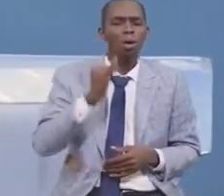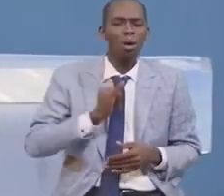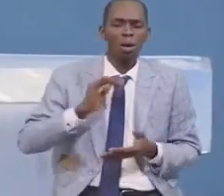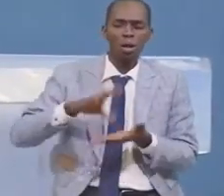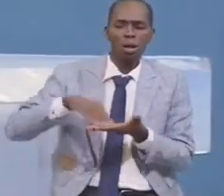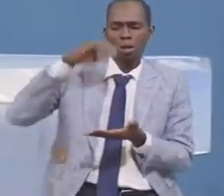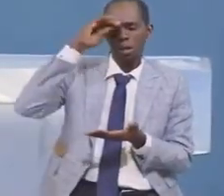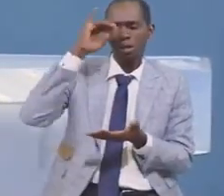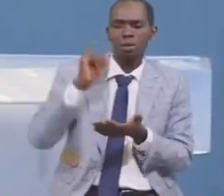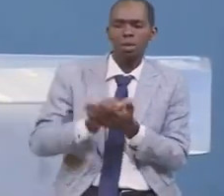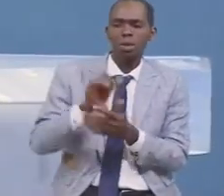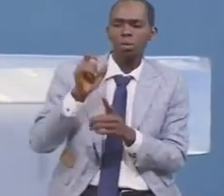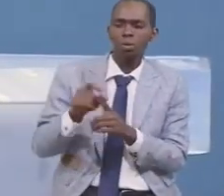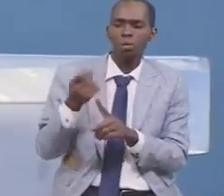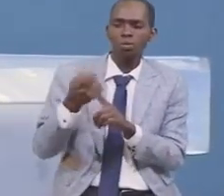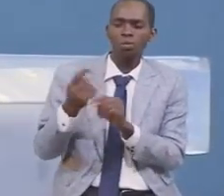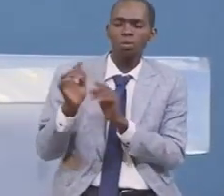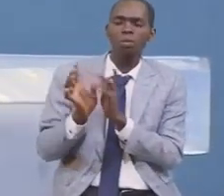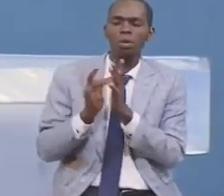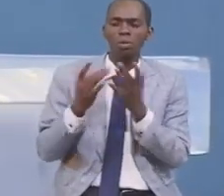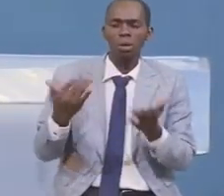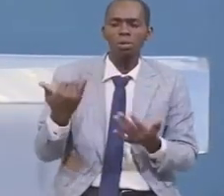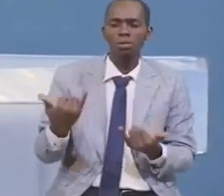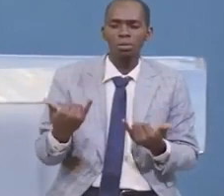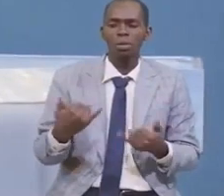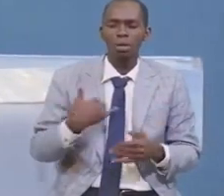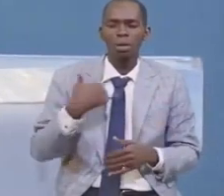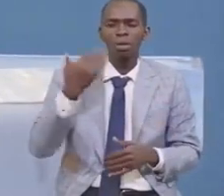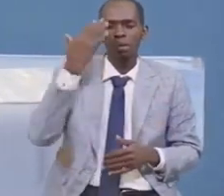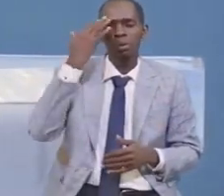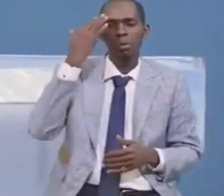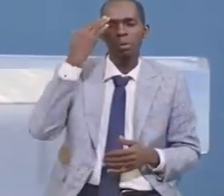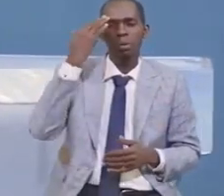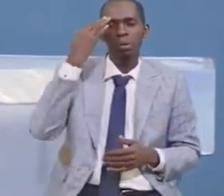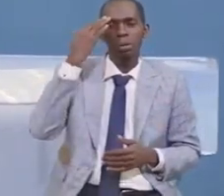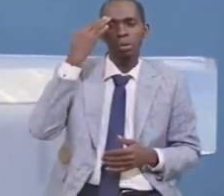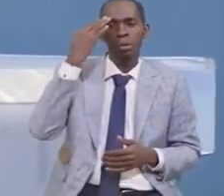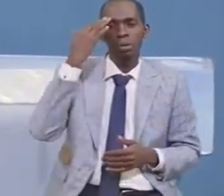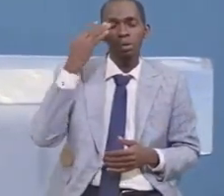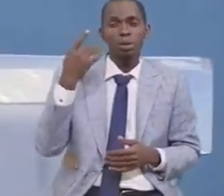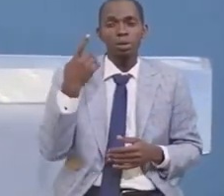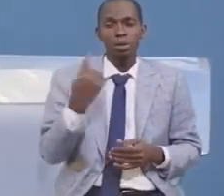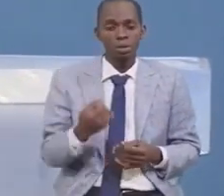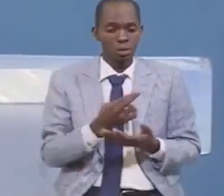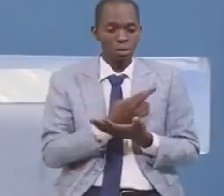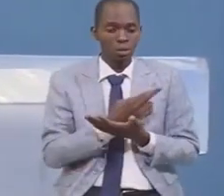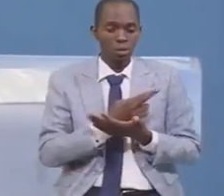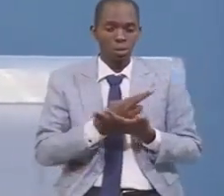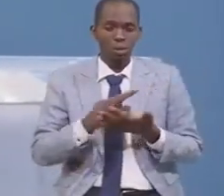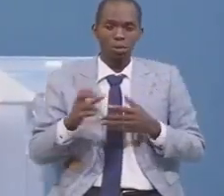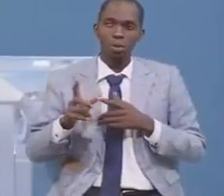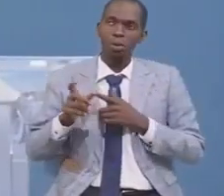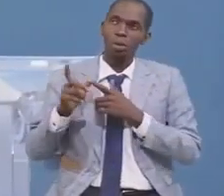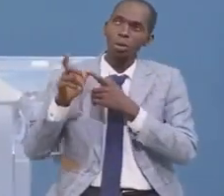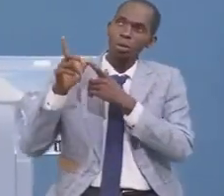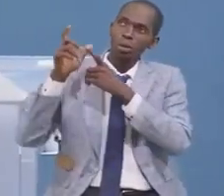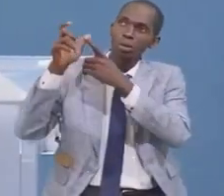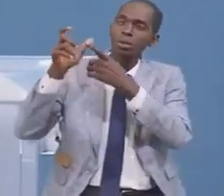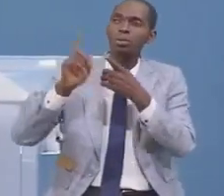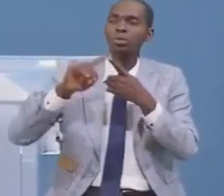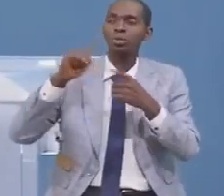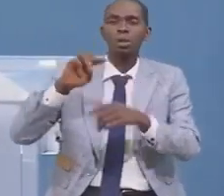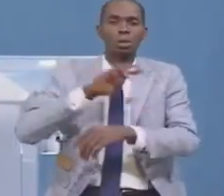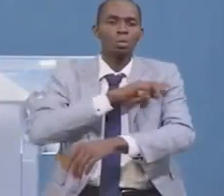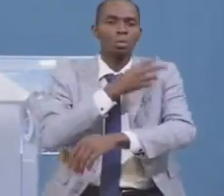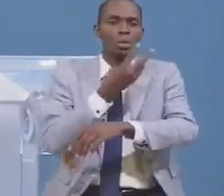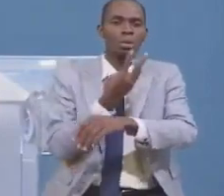Bible. Devuni oka vakyamlo aa maata enduku unchano naaku telusu. The righteous runners into the mighty tower